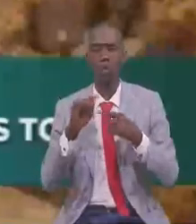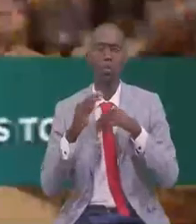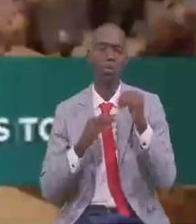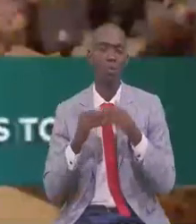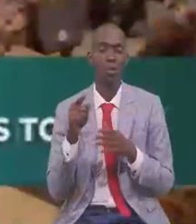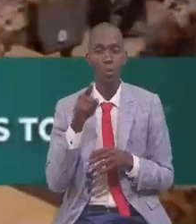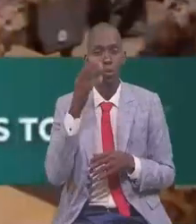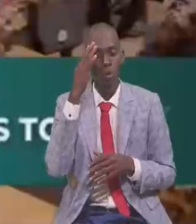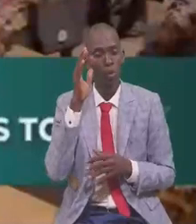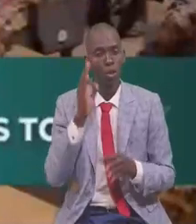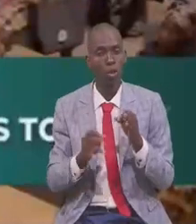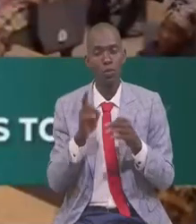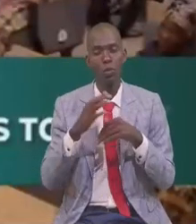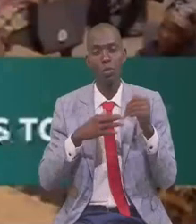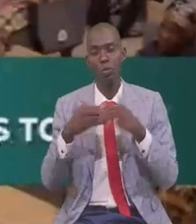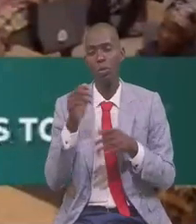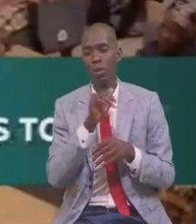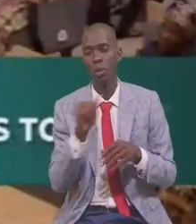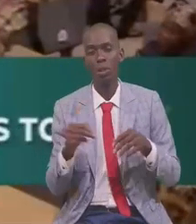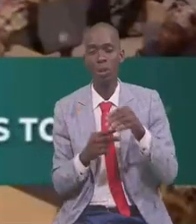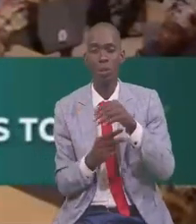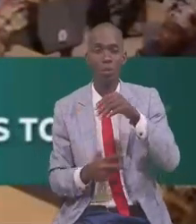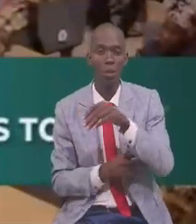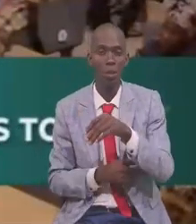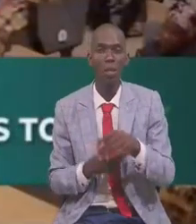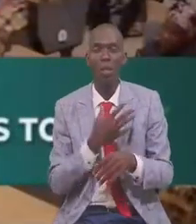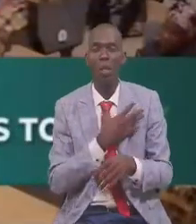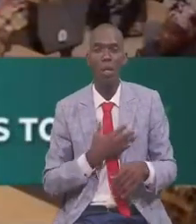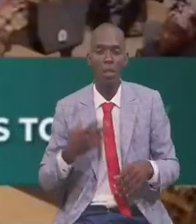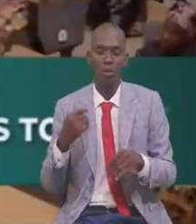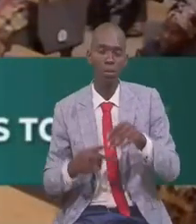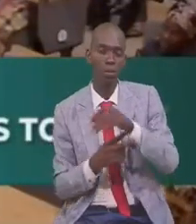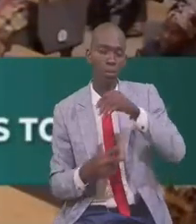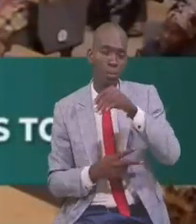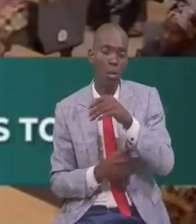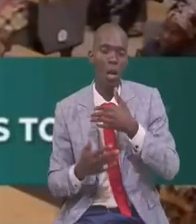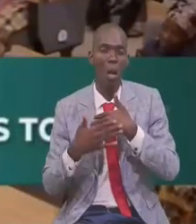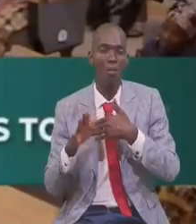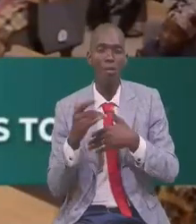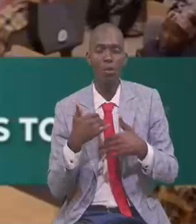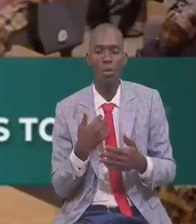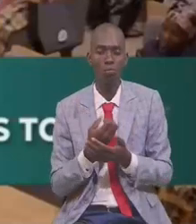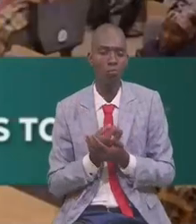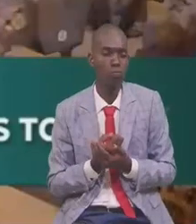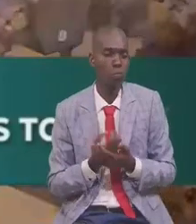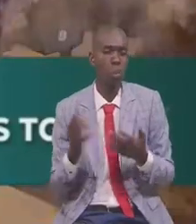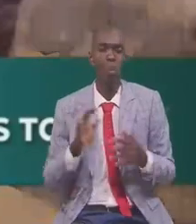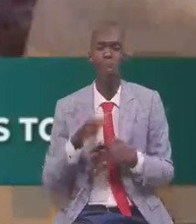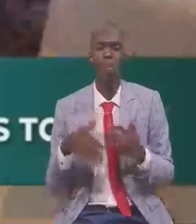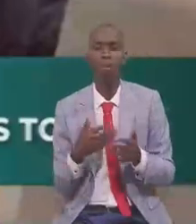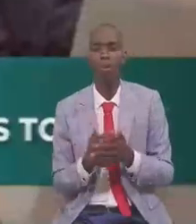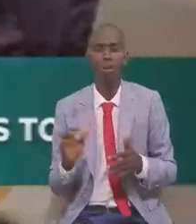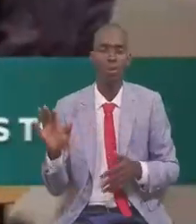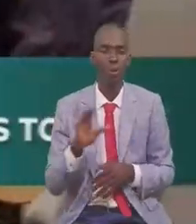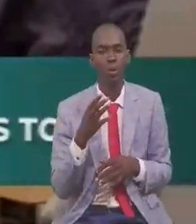si vous construisez un pont, et le pont, après avoir passé dépensé toutes vos ressources et tout ce que vous